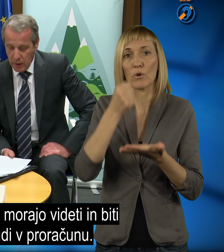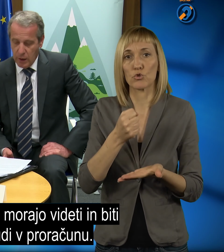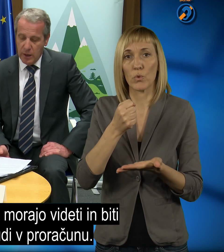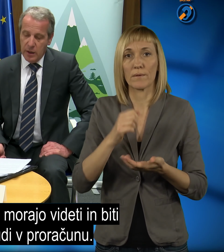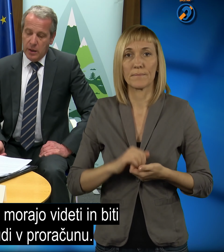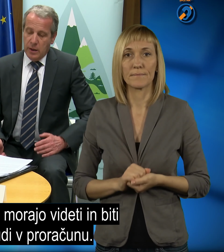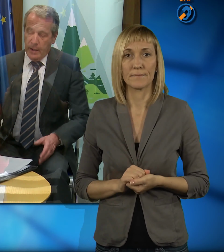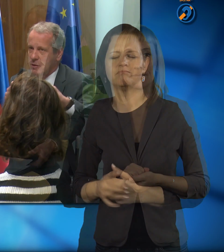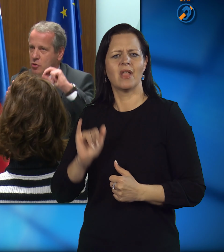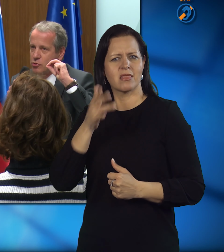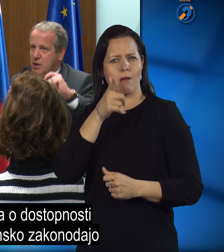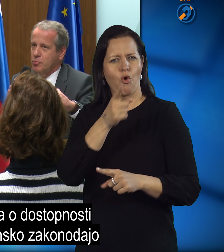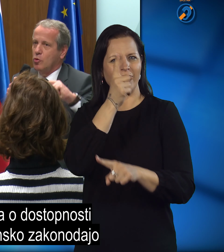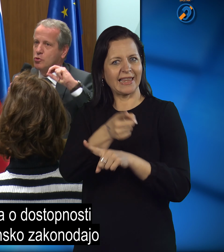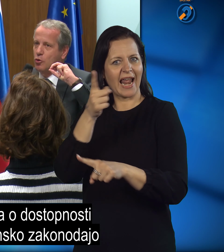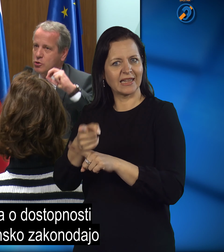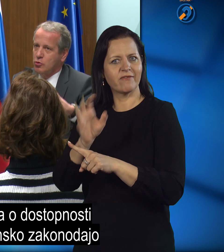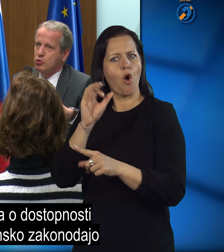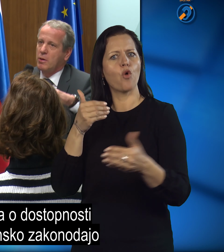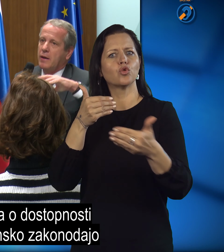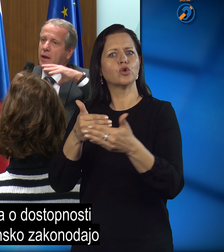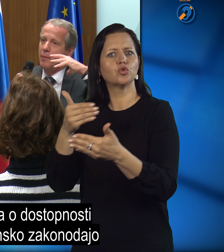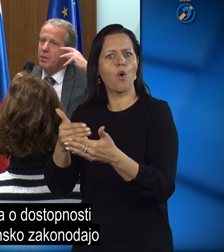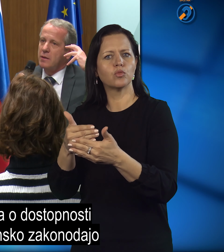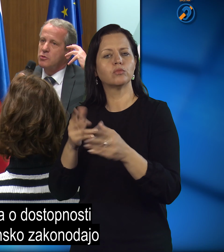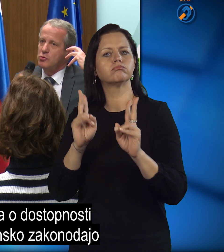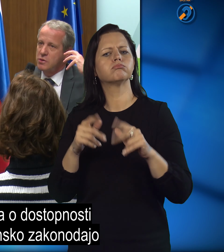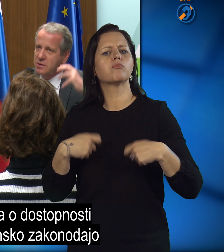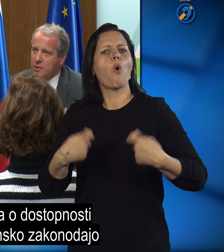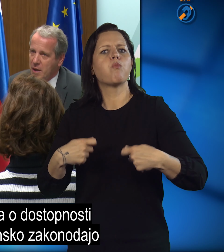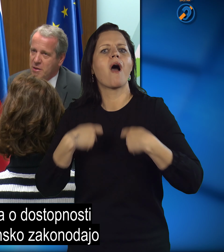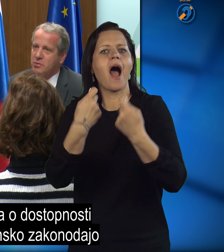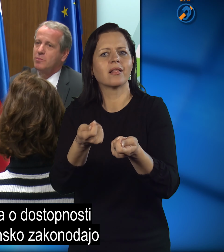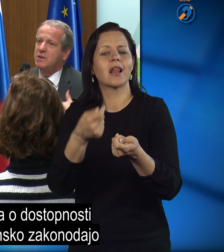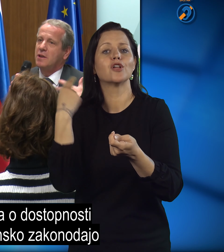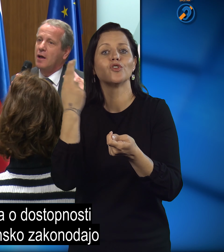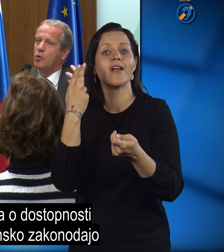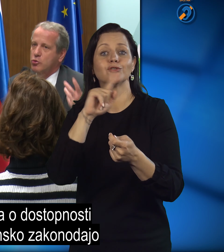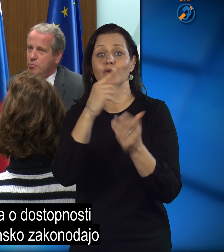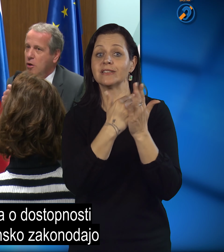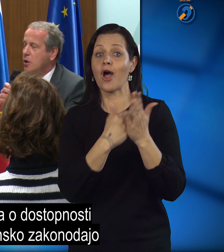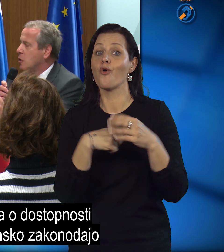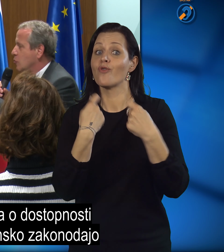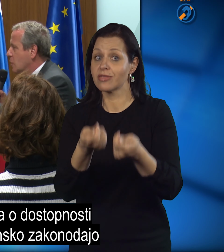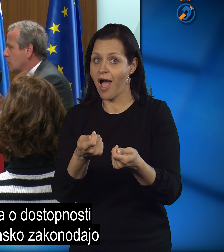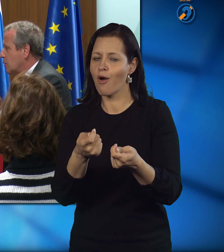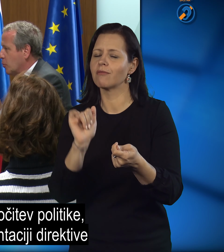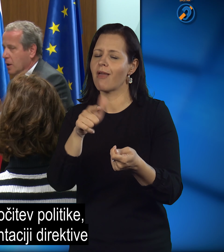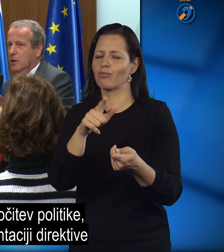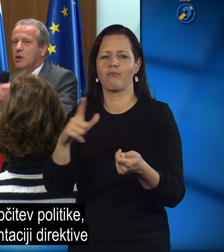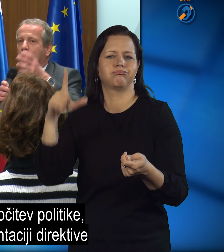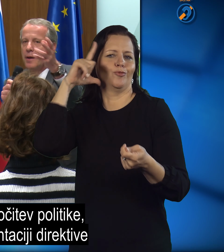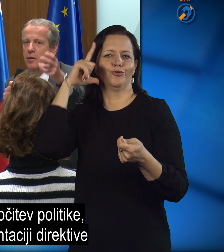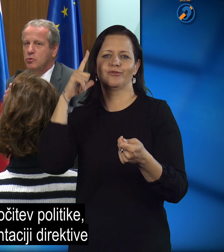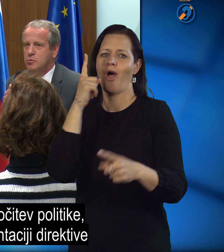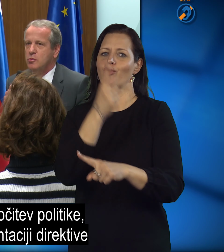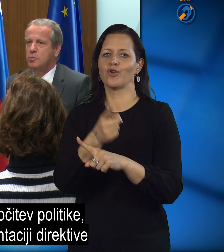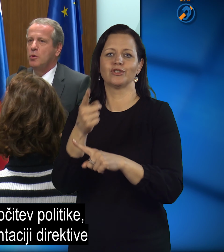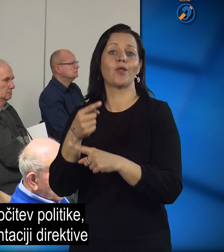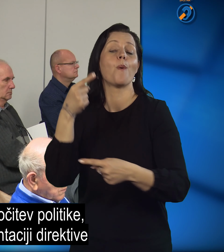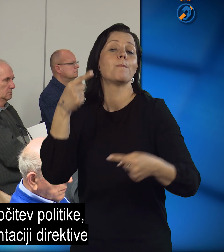Da bo direktiva o dostopnosti obogatila slovensko zakonodajo, je ključna odločitev politike,